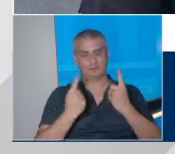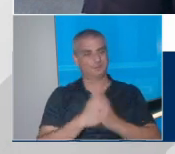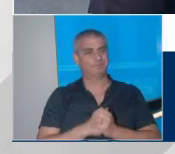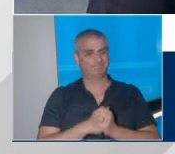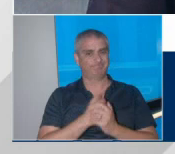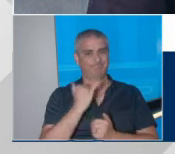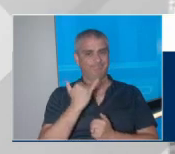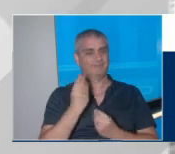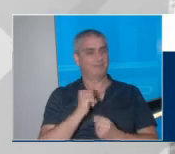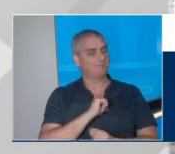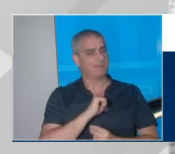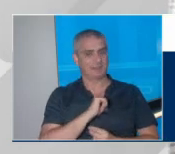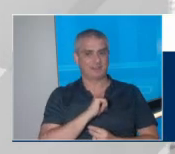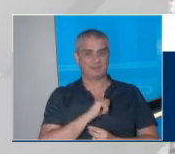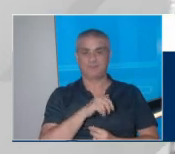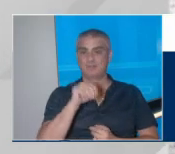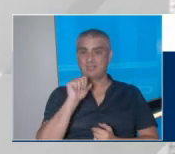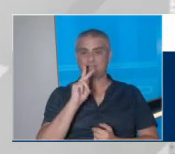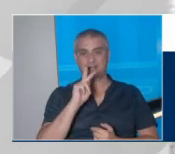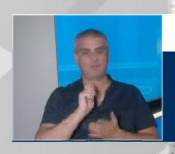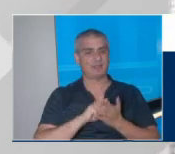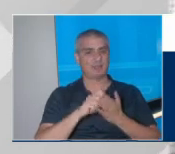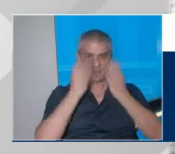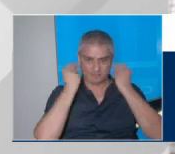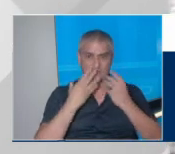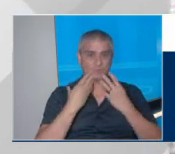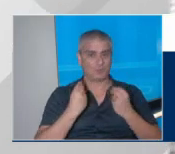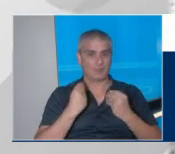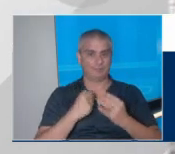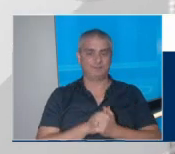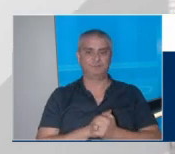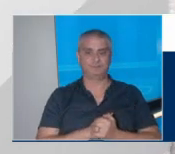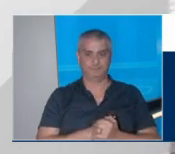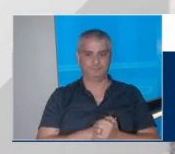בהחלט דברים מעניינים. ארי קלמן כתב בחדרי חרדים, תודה רבה לך.